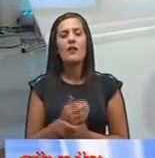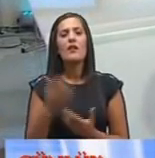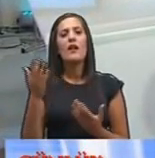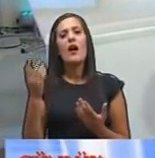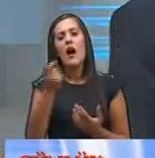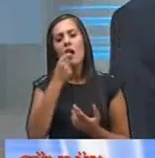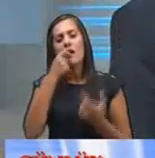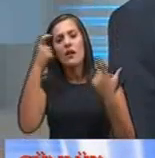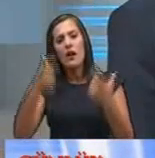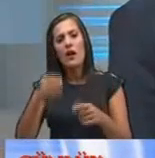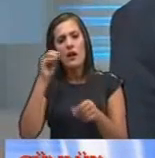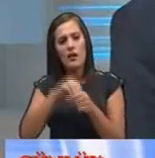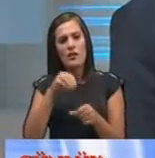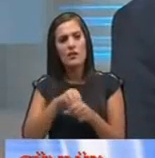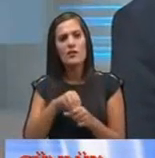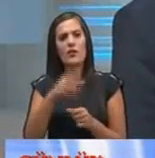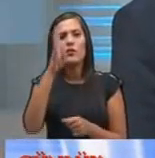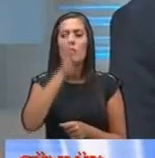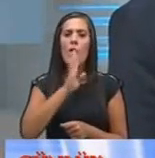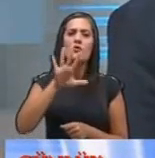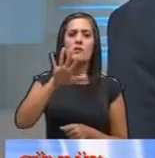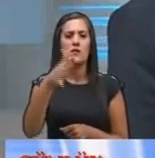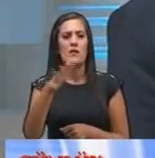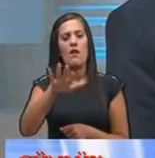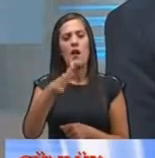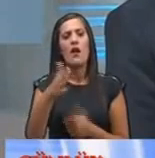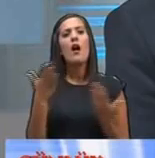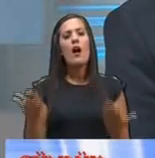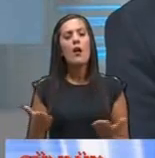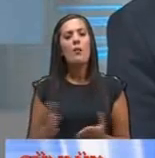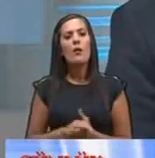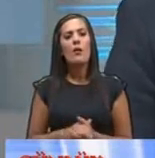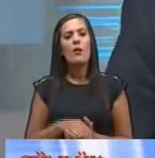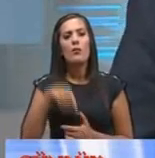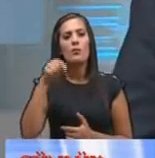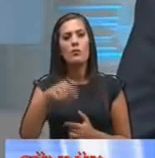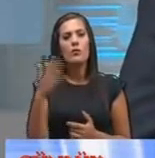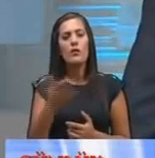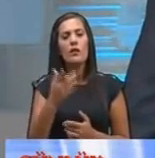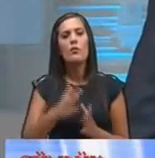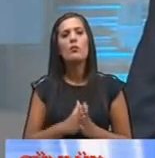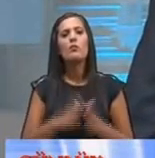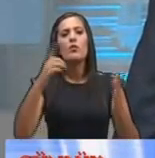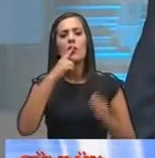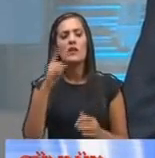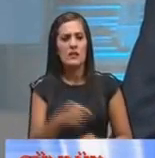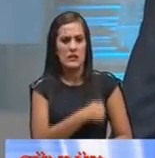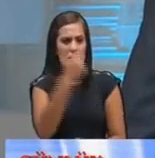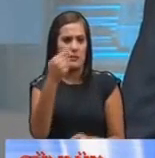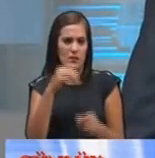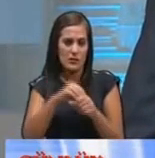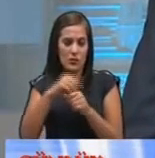işte Ankara'da 400 civarında ama bunların büyük kısmı